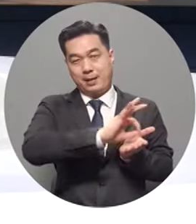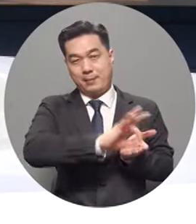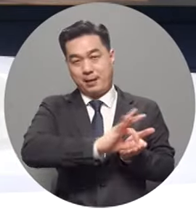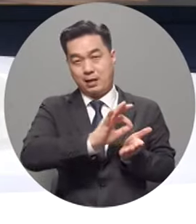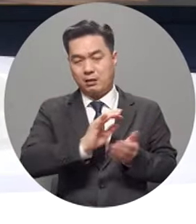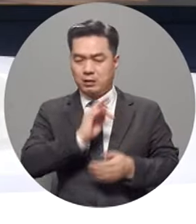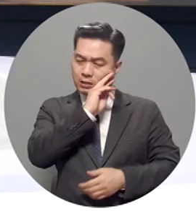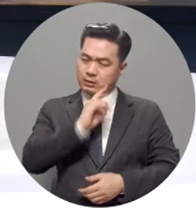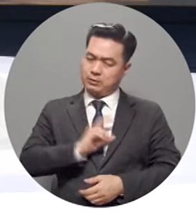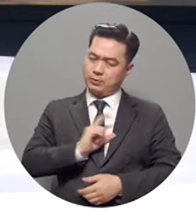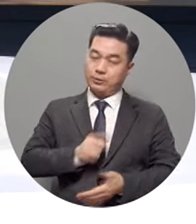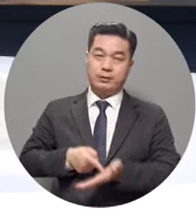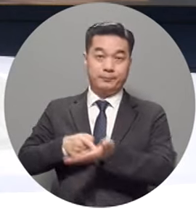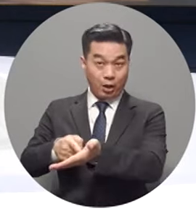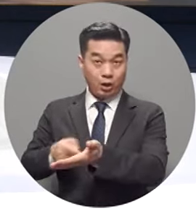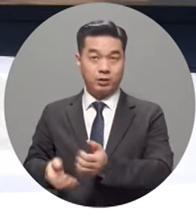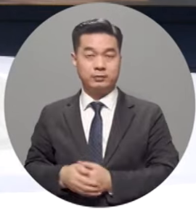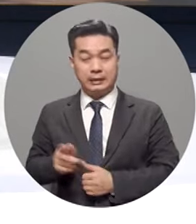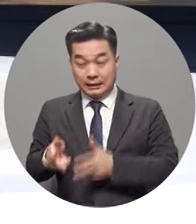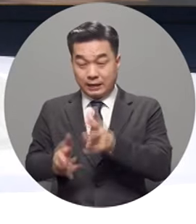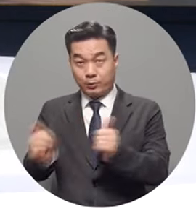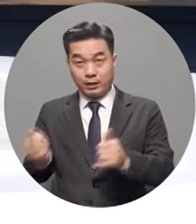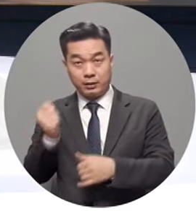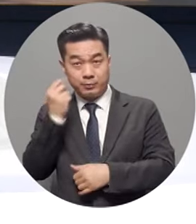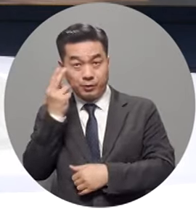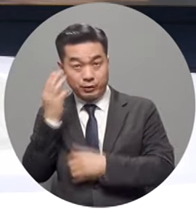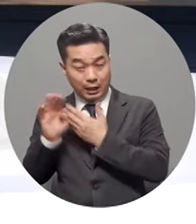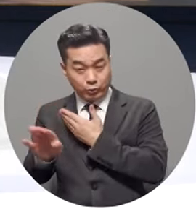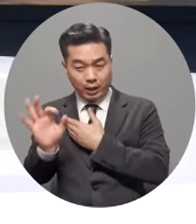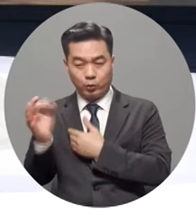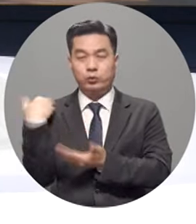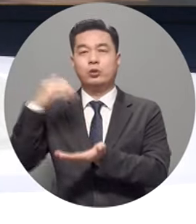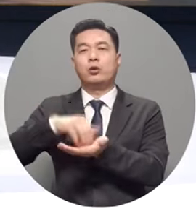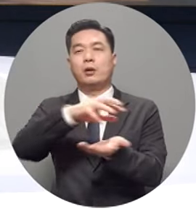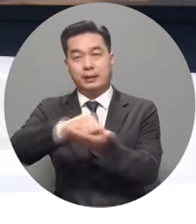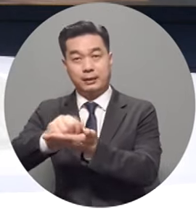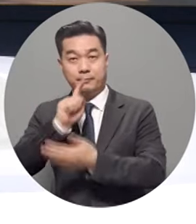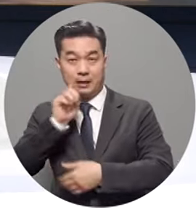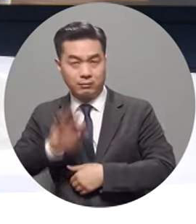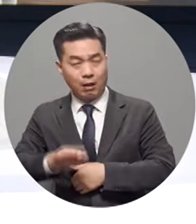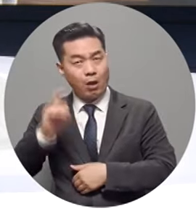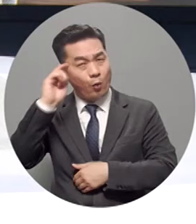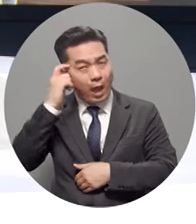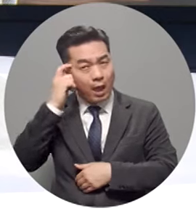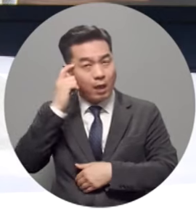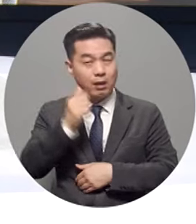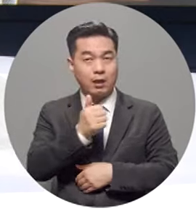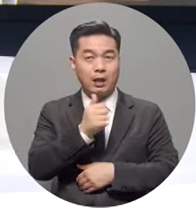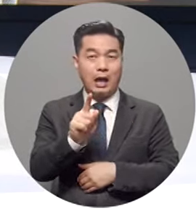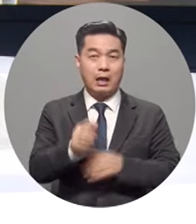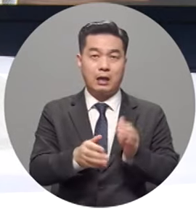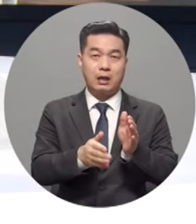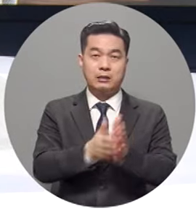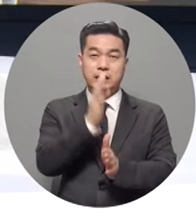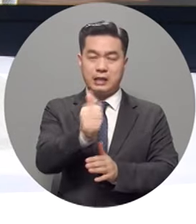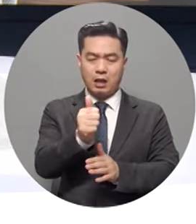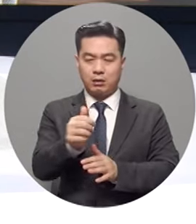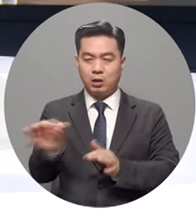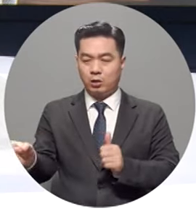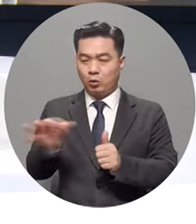의혹이 제기됐습니다. 이 사업가는 몇 달 뒤에 돈을 돌려받았다고 했는데 어째선지 하 시장은 금전 거래